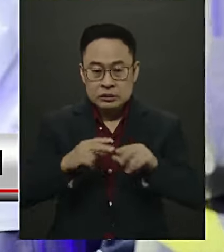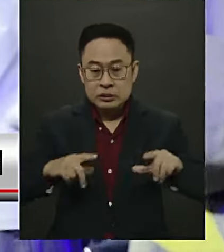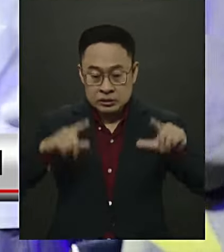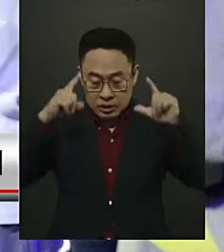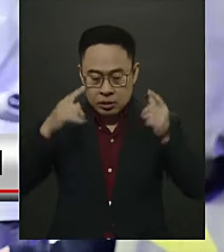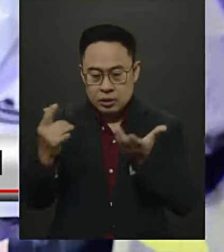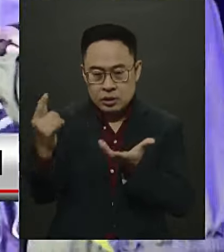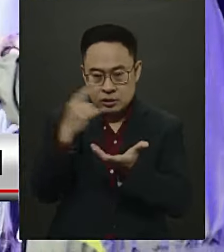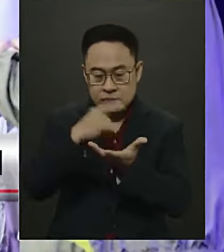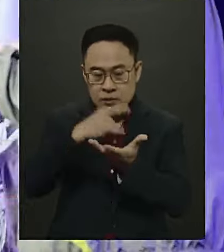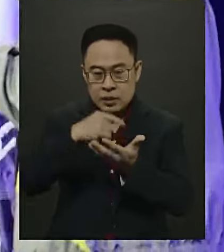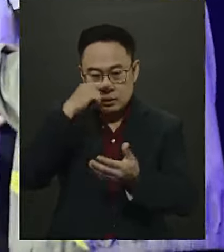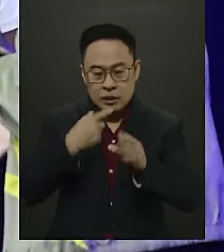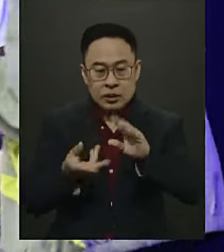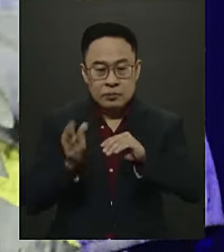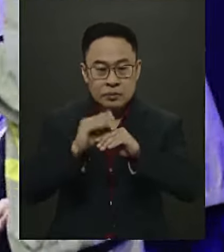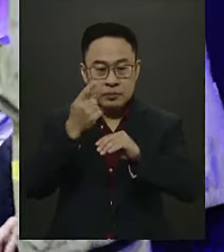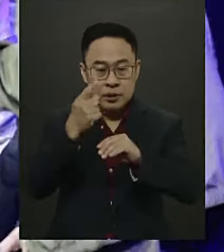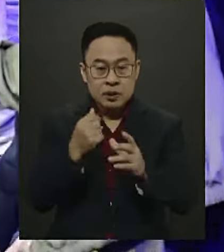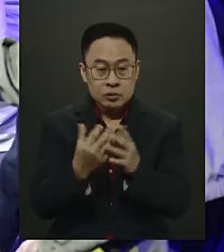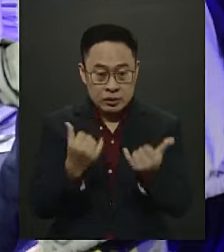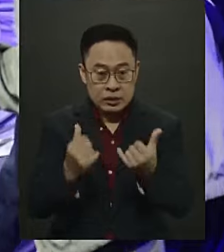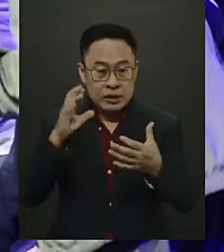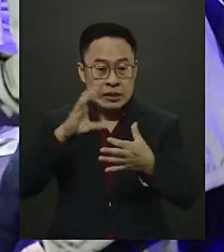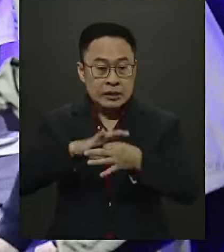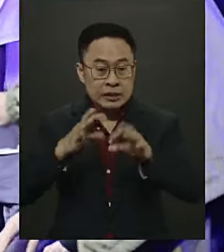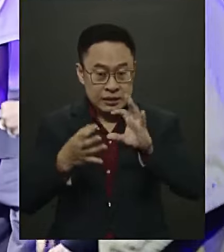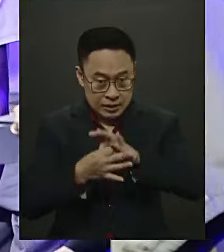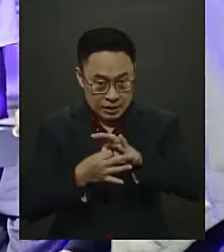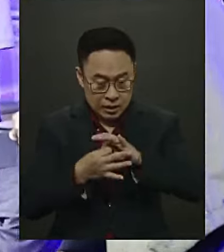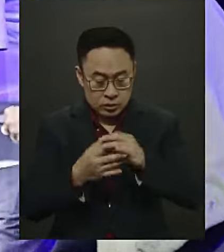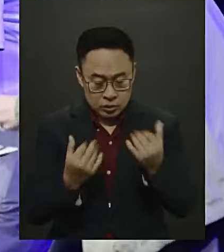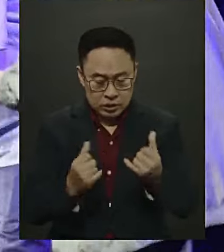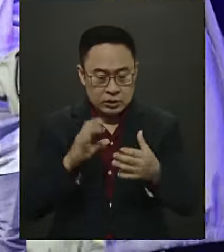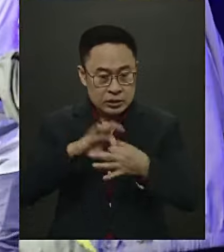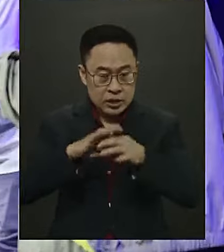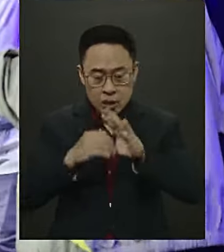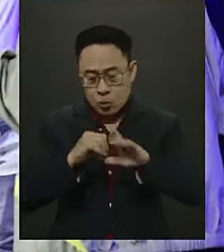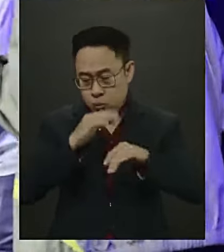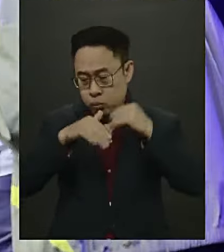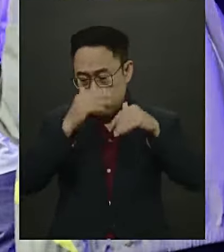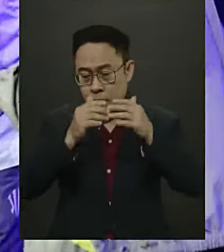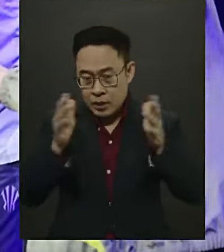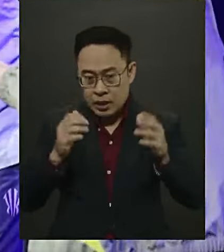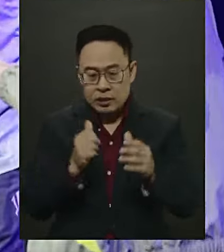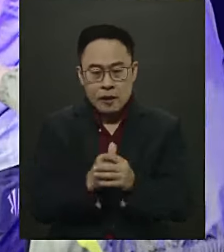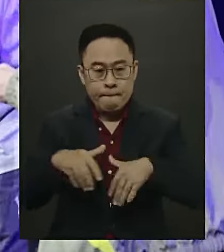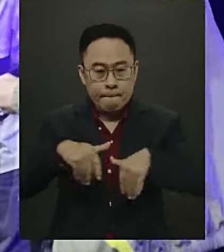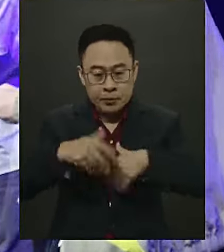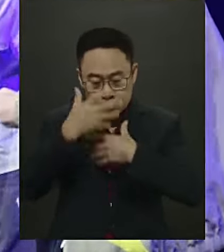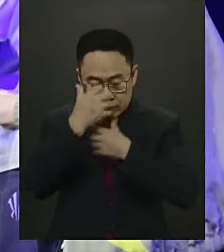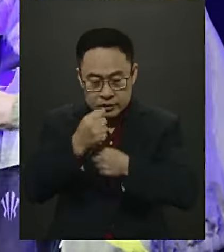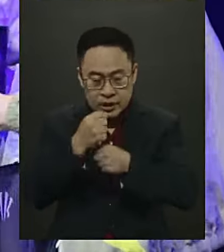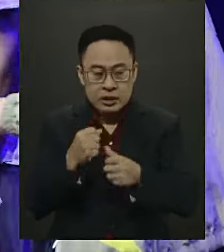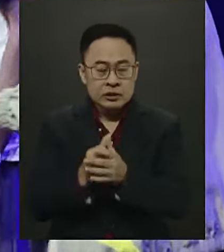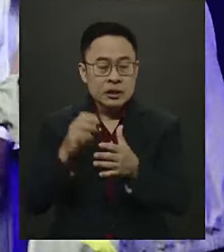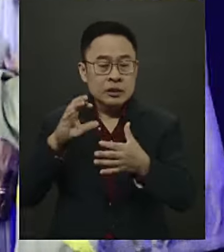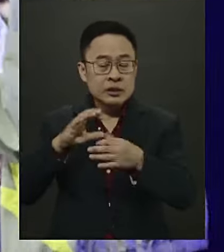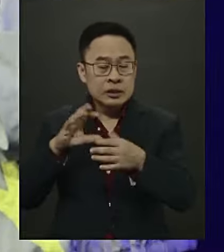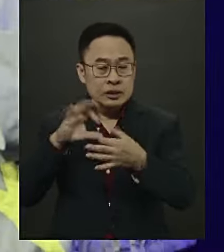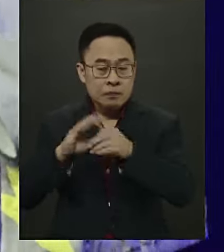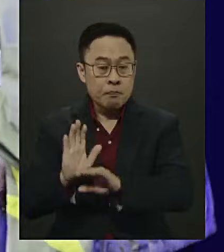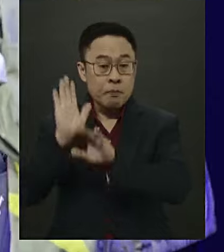ราก็เห็นว่ากีฬาในทุกวันนี้ค่ะคุณผู้ชมมันก็มีการเติบโตได้รับความนิยมไปถึงแม้ว่ามันจะเป็นกีฬาของทางอเมริกาก็ต